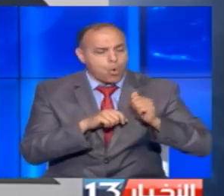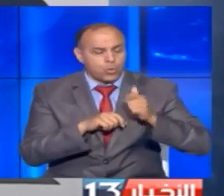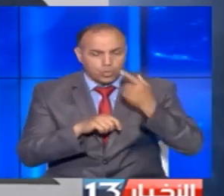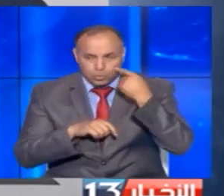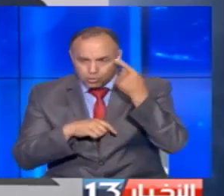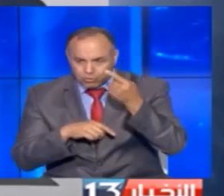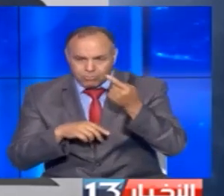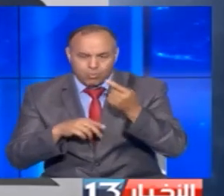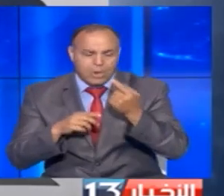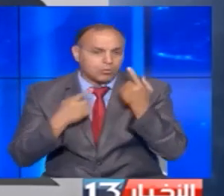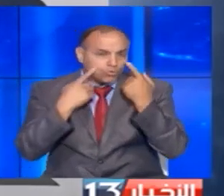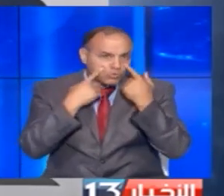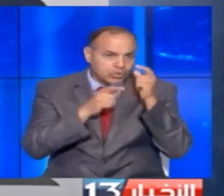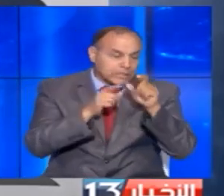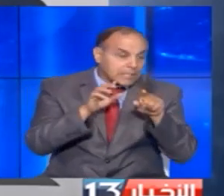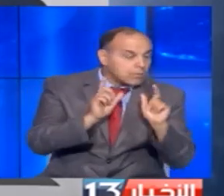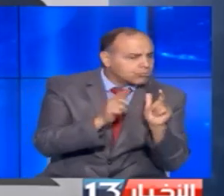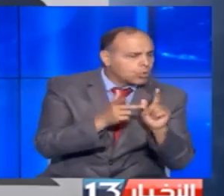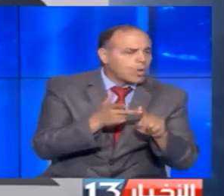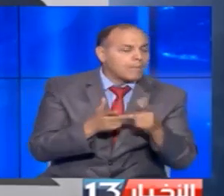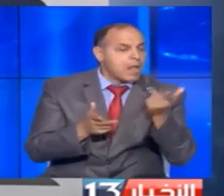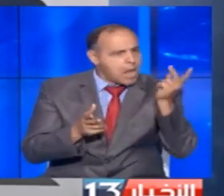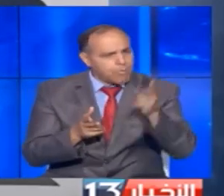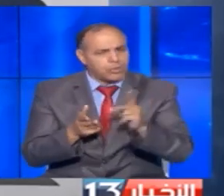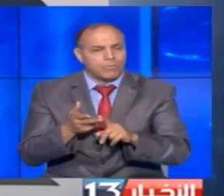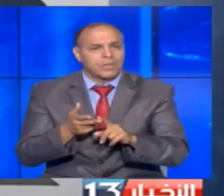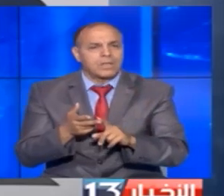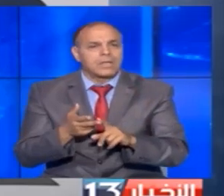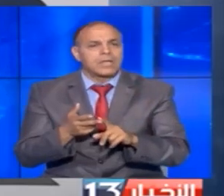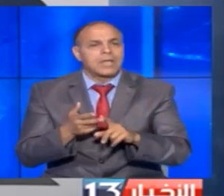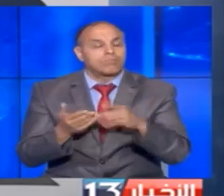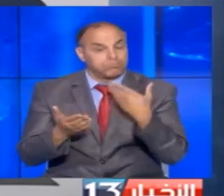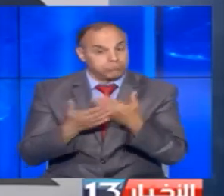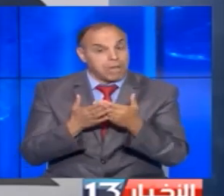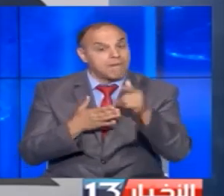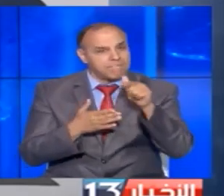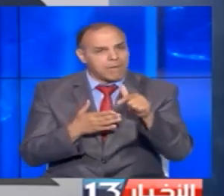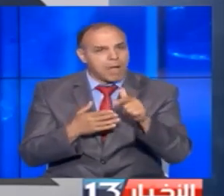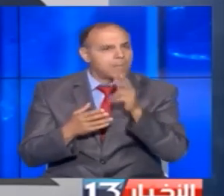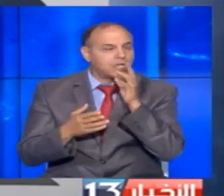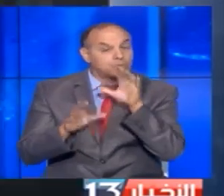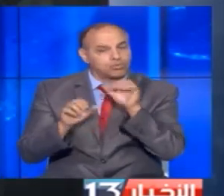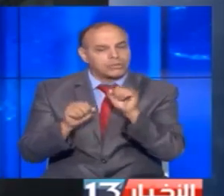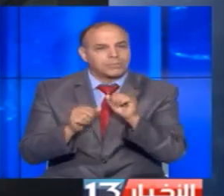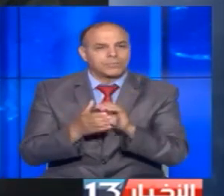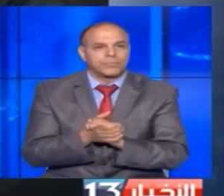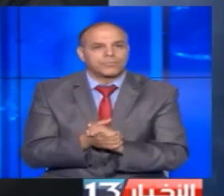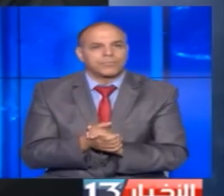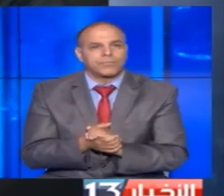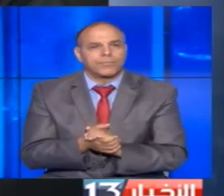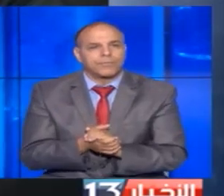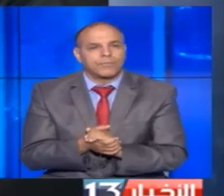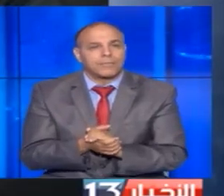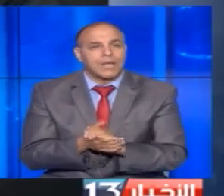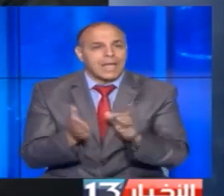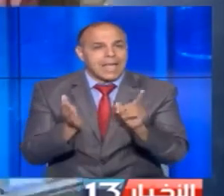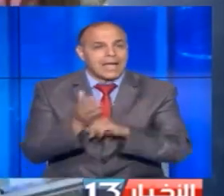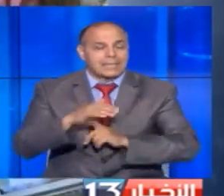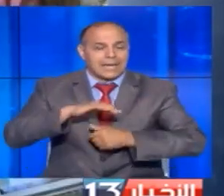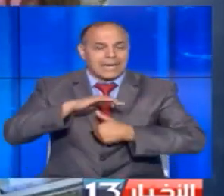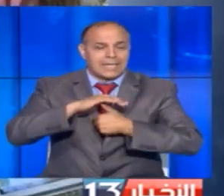والامان تعت بوش الناس اللي تقوم بها هي في روحها تكبر الجريمه عليها وقد اكدت رئيسه